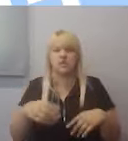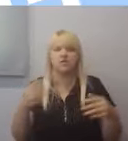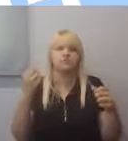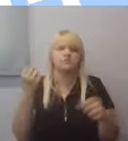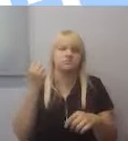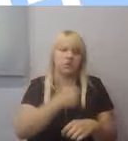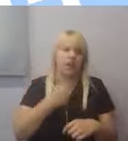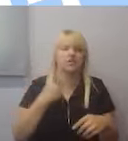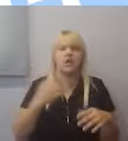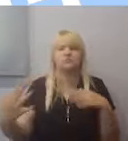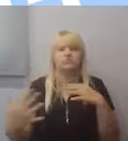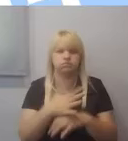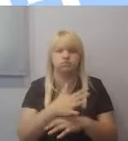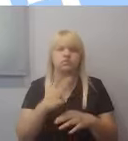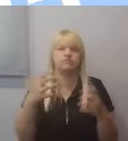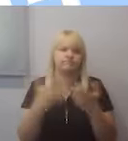rauda